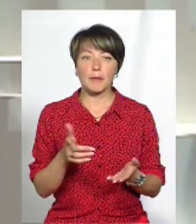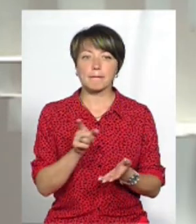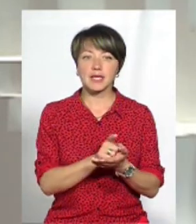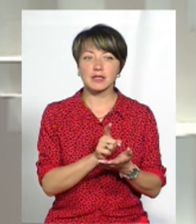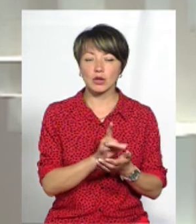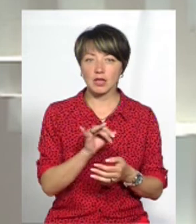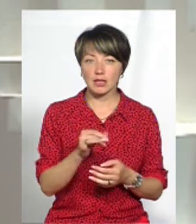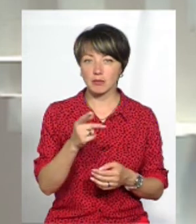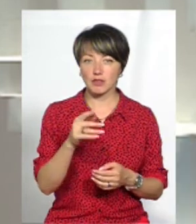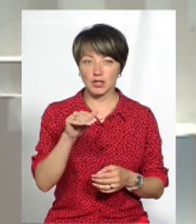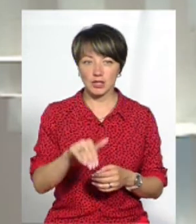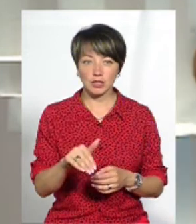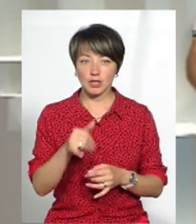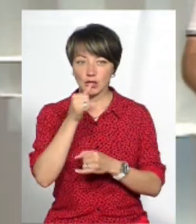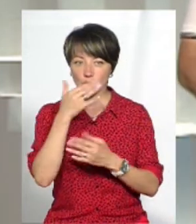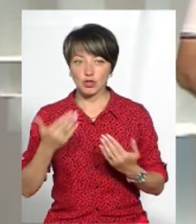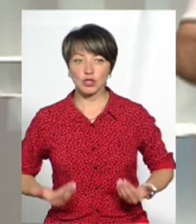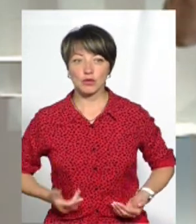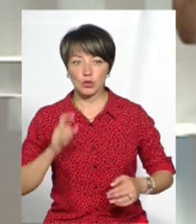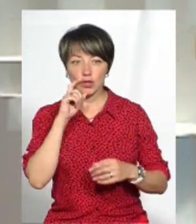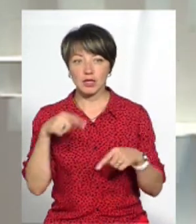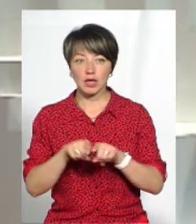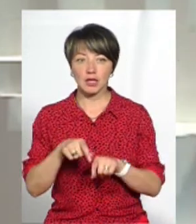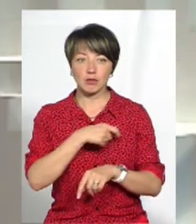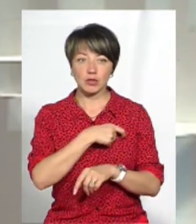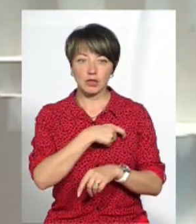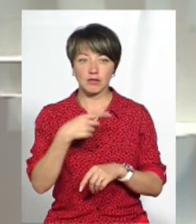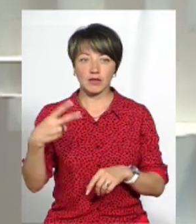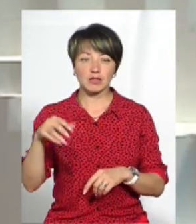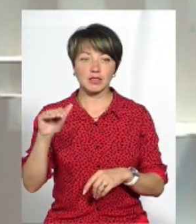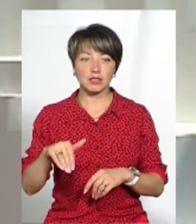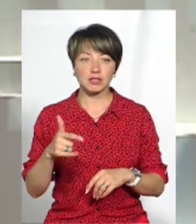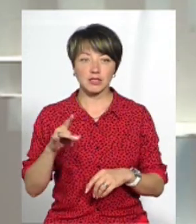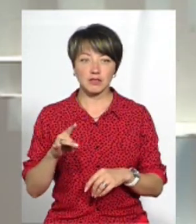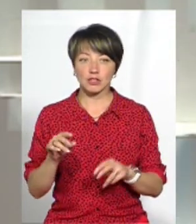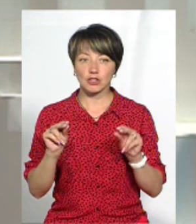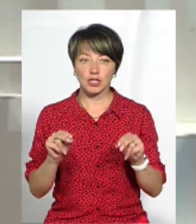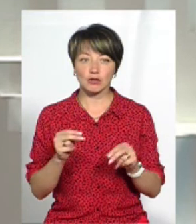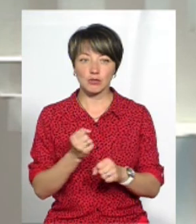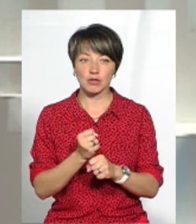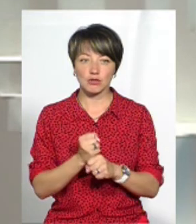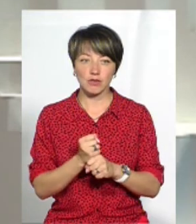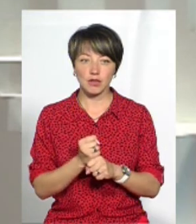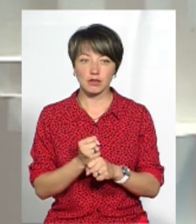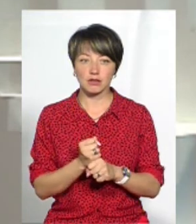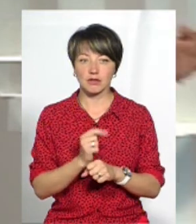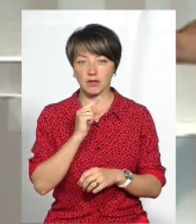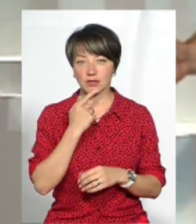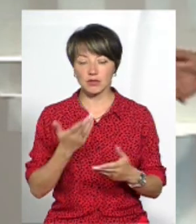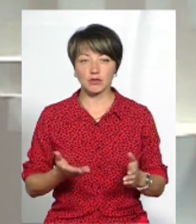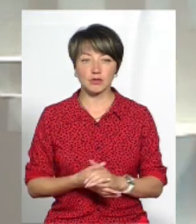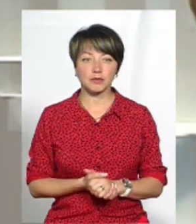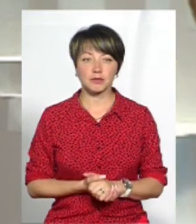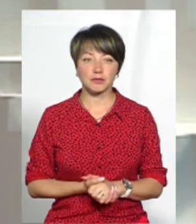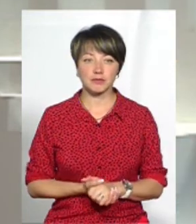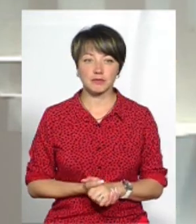пенсіонер за 1500 не може жити в Україні, так і депутати там, з 20 тисяч гривень чесно працювати в Верховній Раді, напевно,